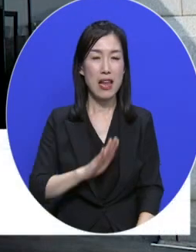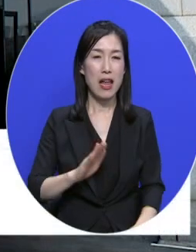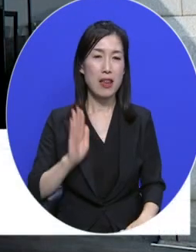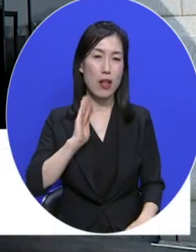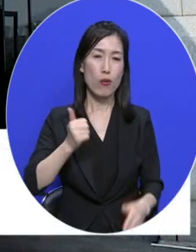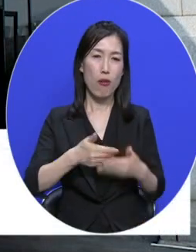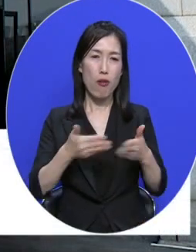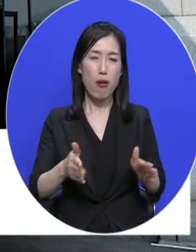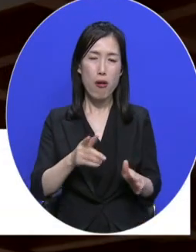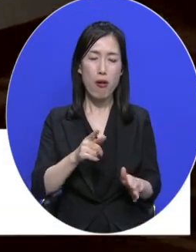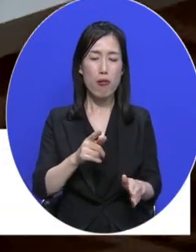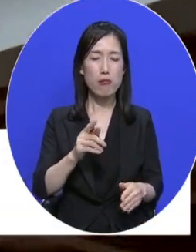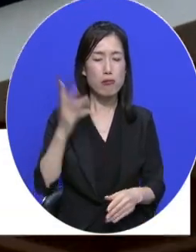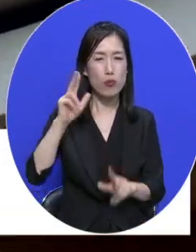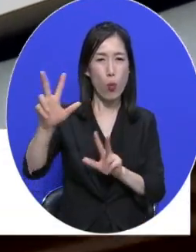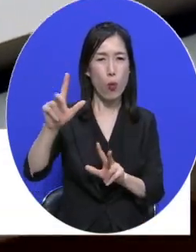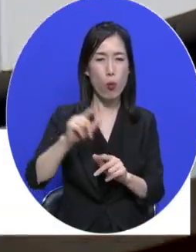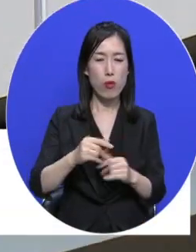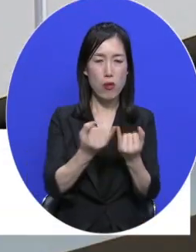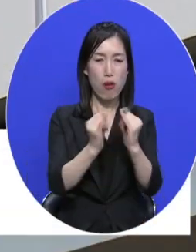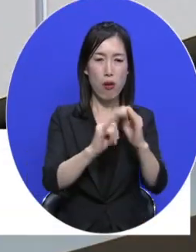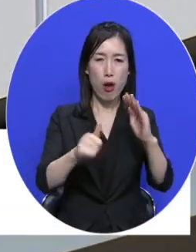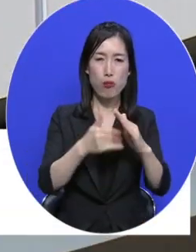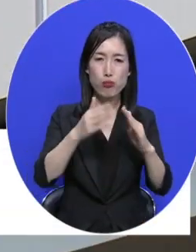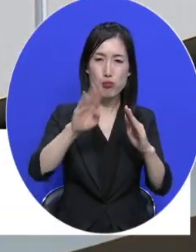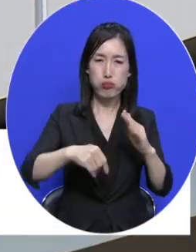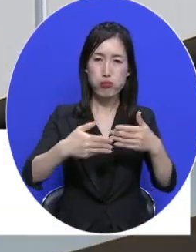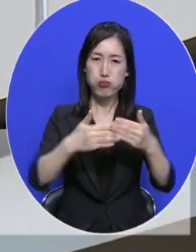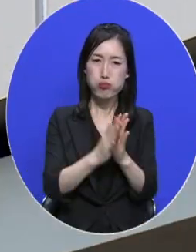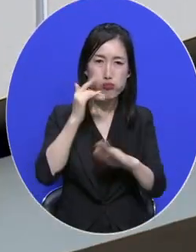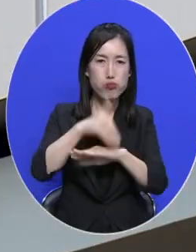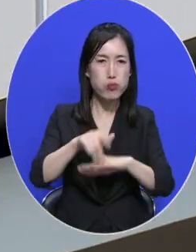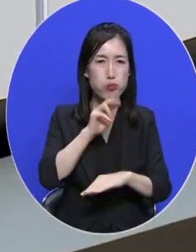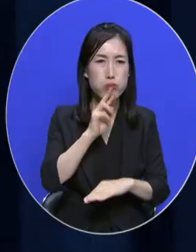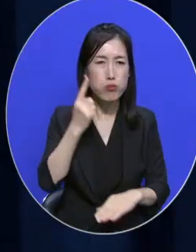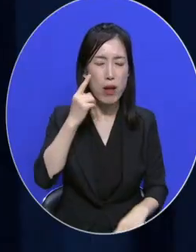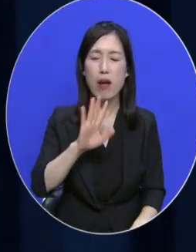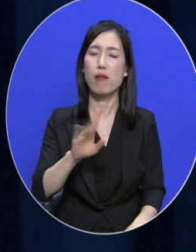대통령 공약인 여가부 폐지는 차질 없이 추진하겠다는 뜻을 재차 강조했습니다.